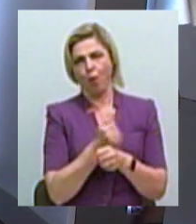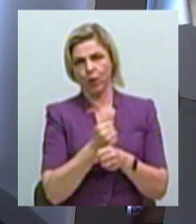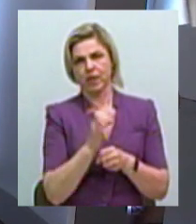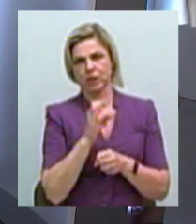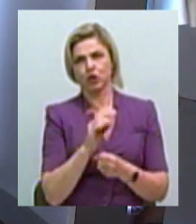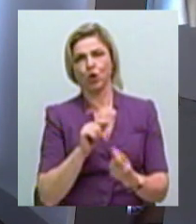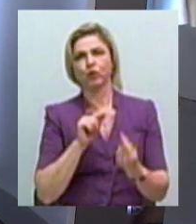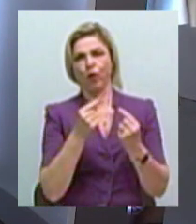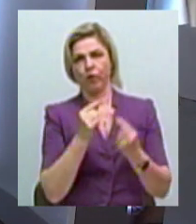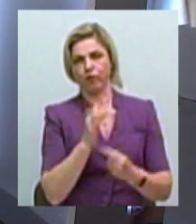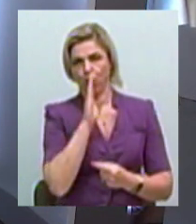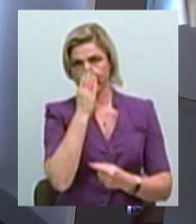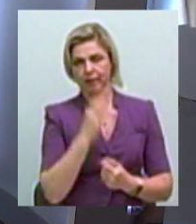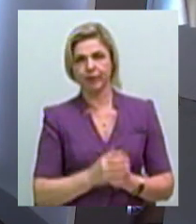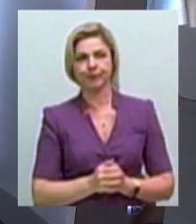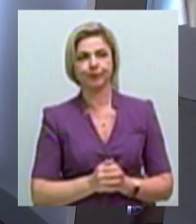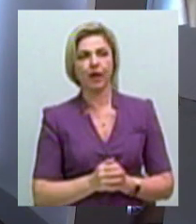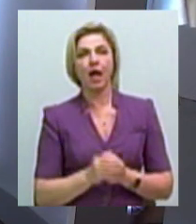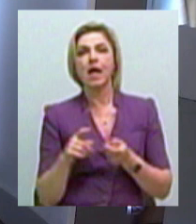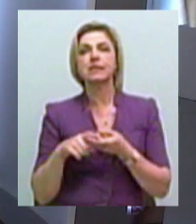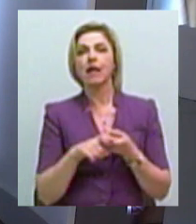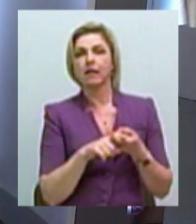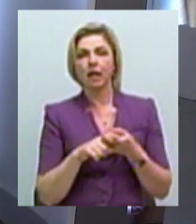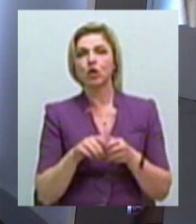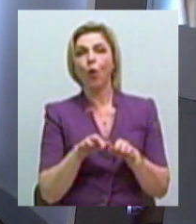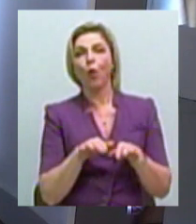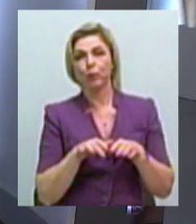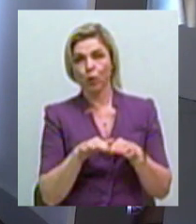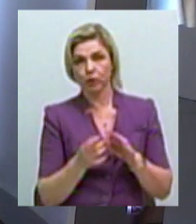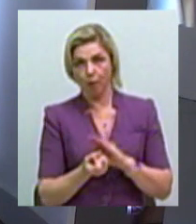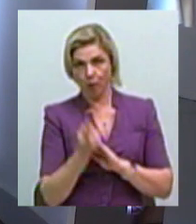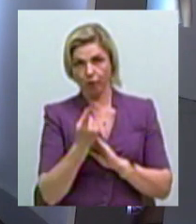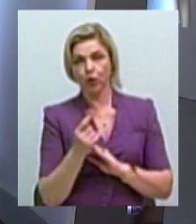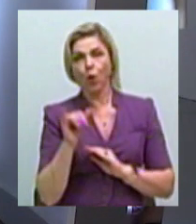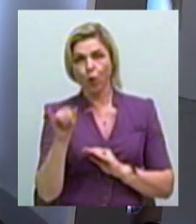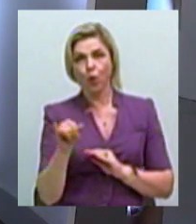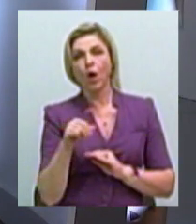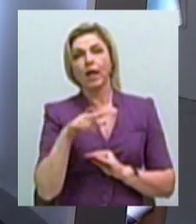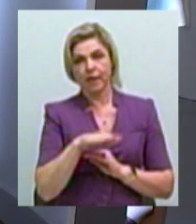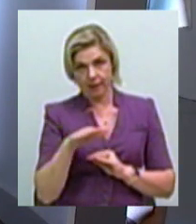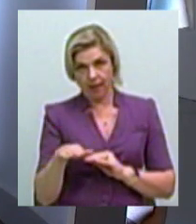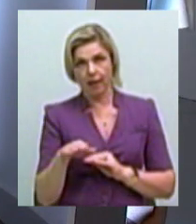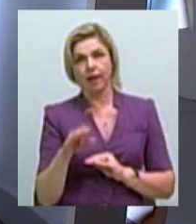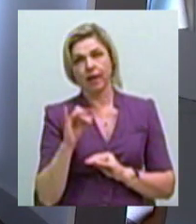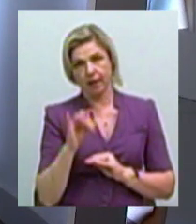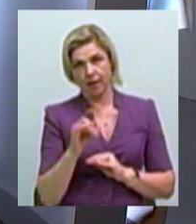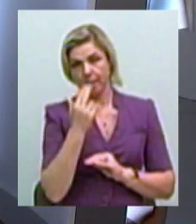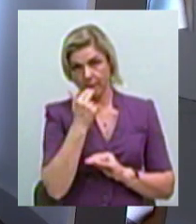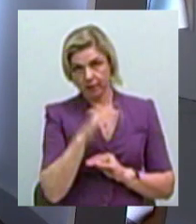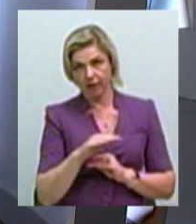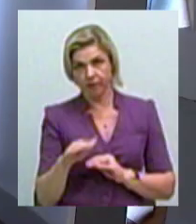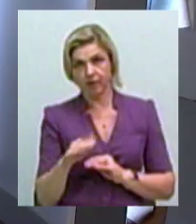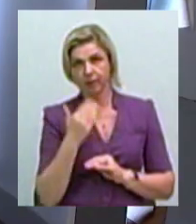А залежність від комп'ютерних ігор та гаджетів виникає лише у підлітків і дітей? Не